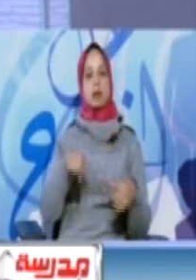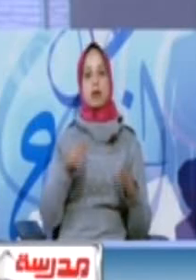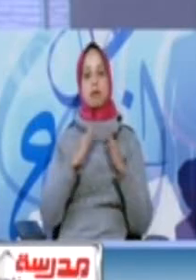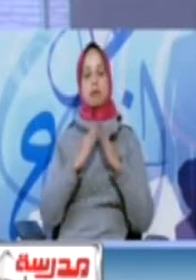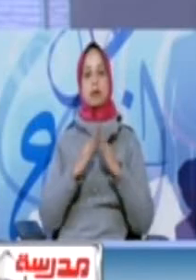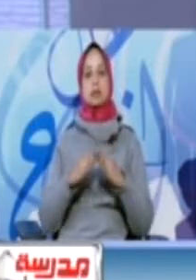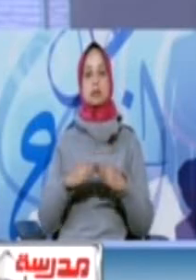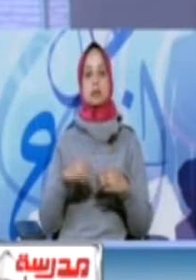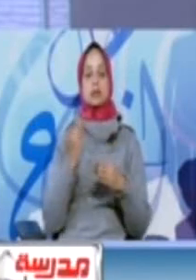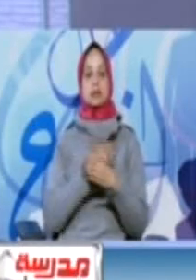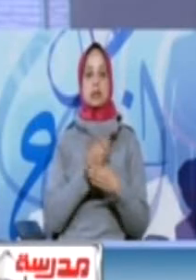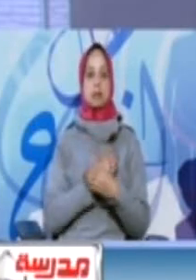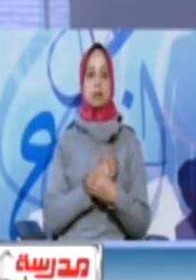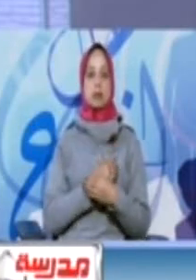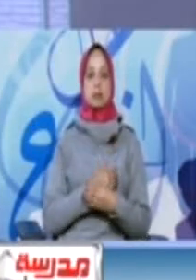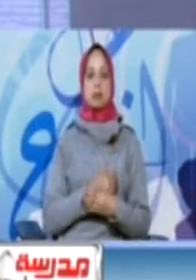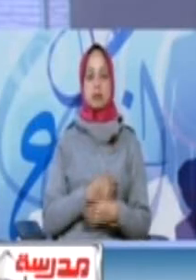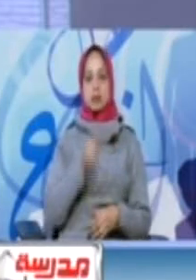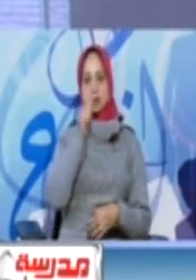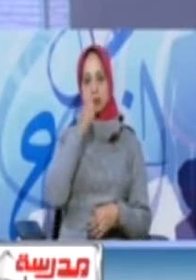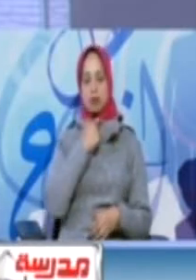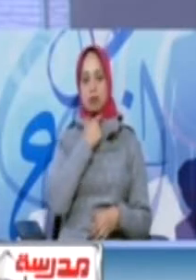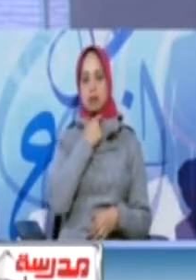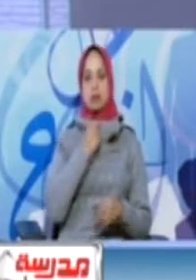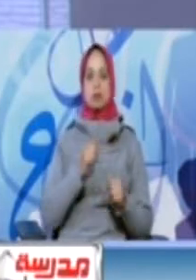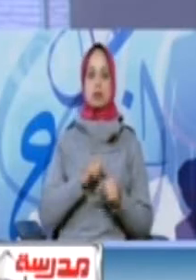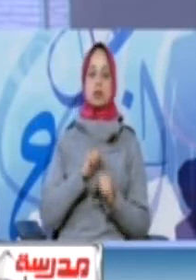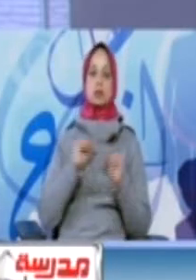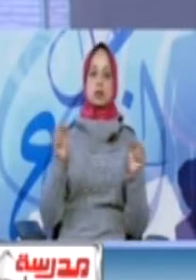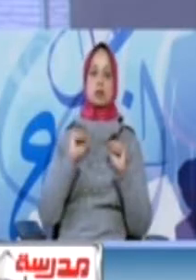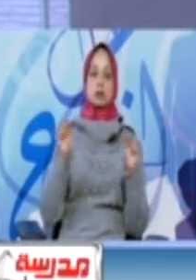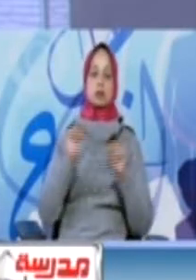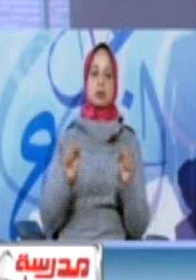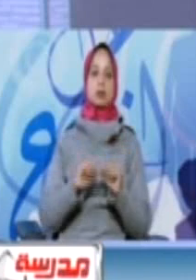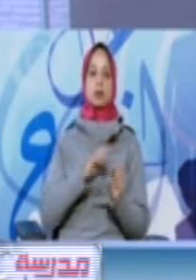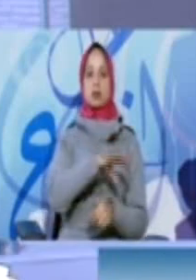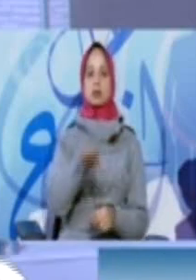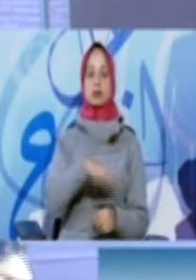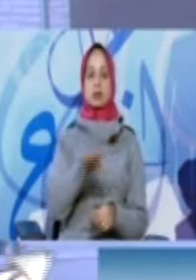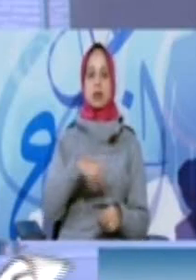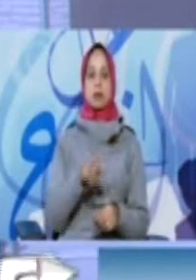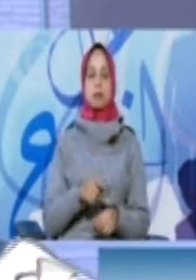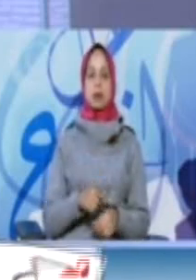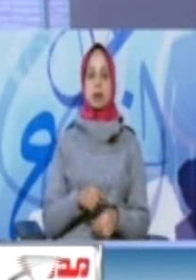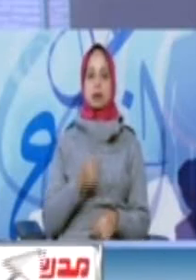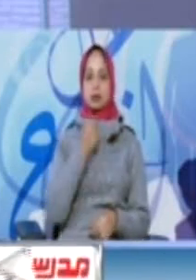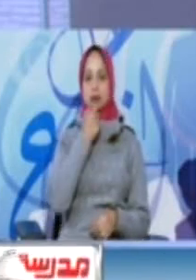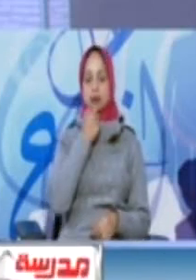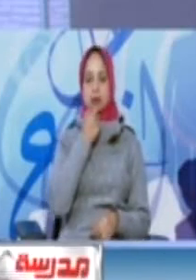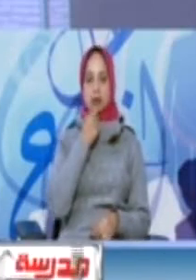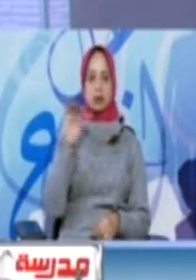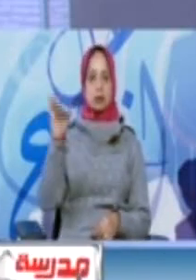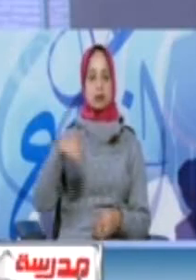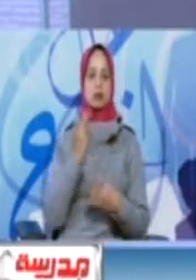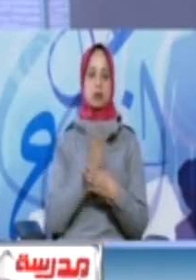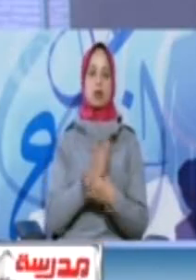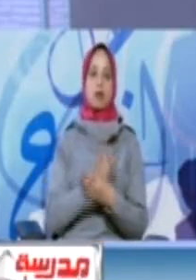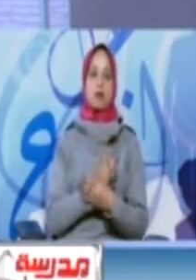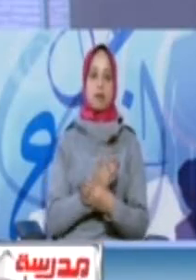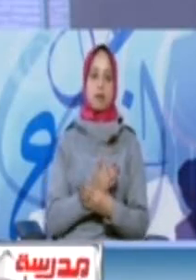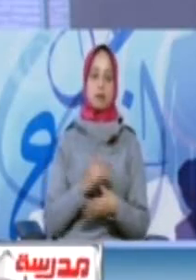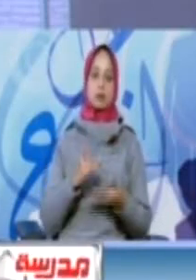لان التذمر الشعبي هيزيد، مصالح انجلترا هتقف. طب انجلترا معناها هنا ان هي اتدخلت علشان